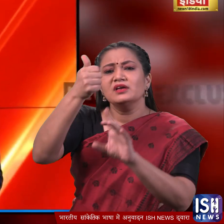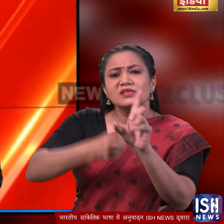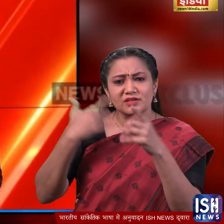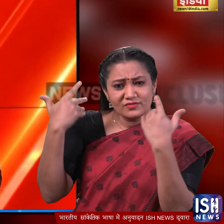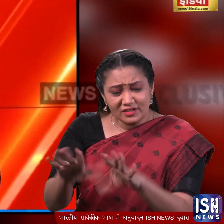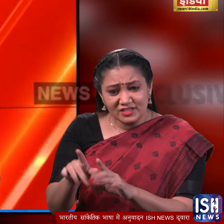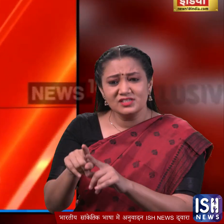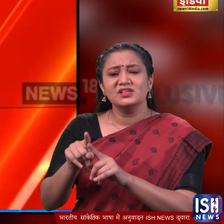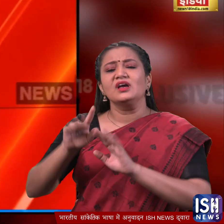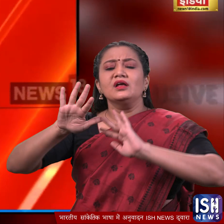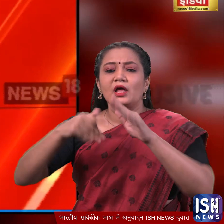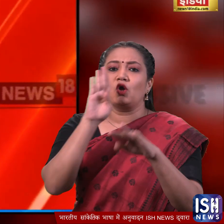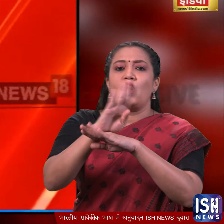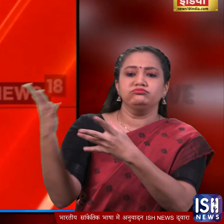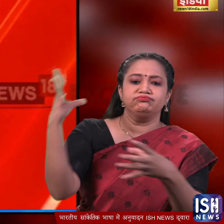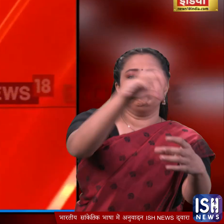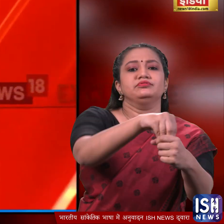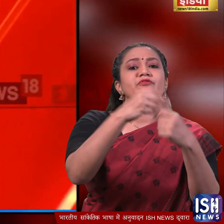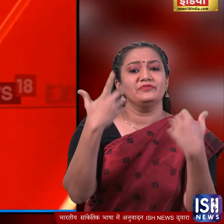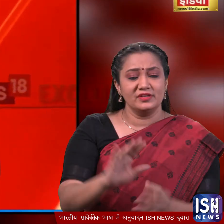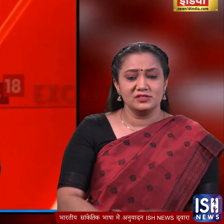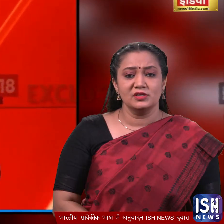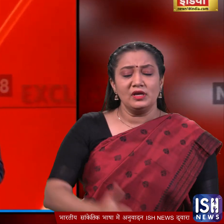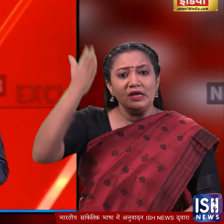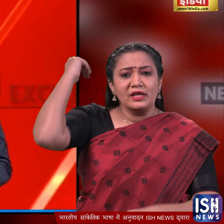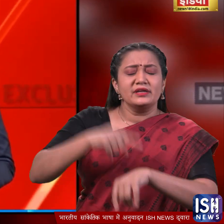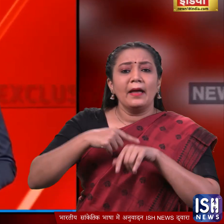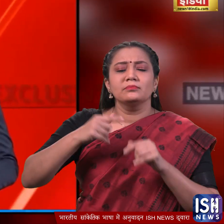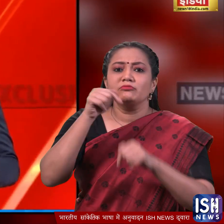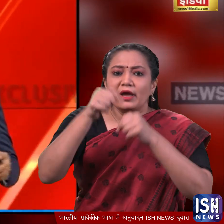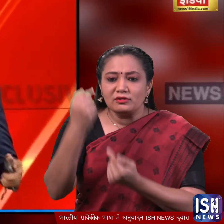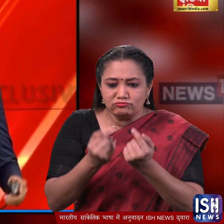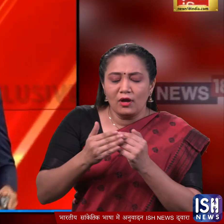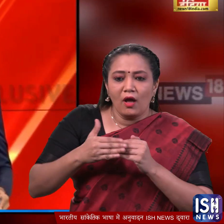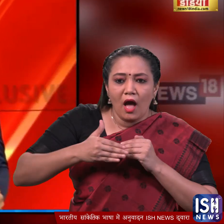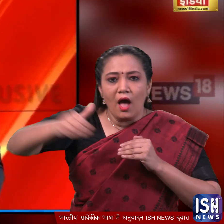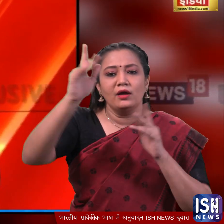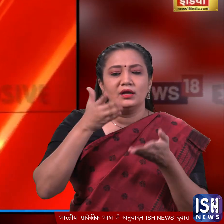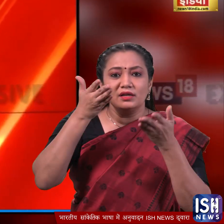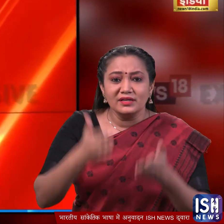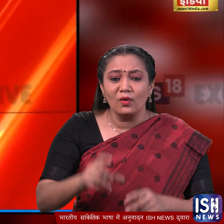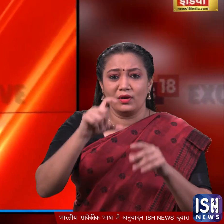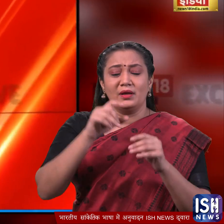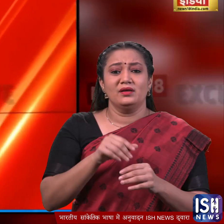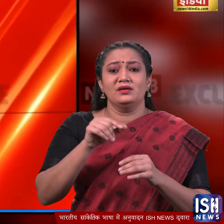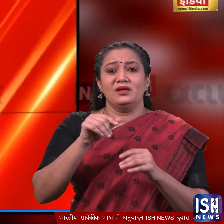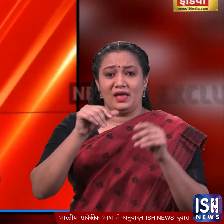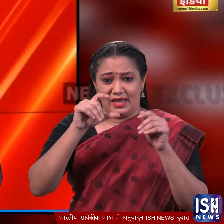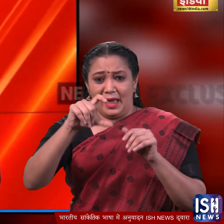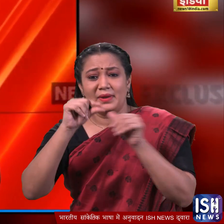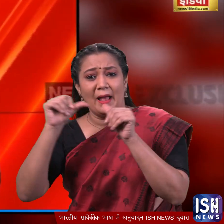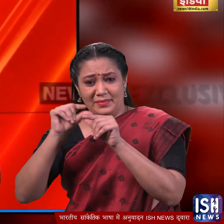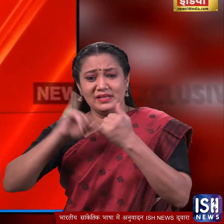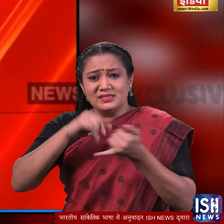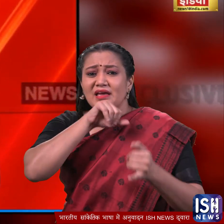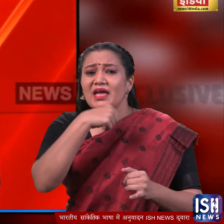और 6 साल बाद उन्होंने अपनी पार्टी का कांग्रेस में विलय कर दिया, क्योंकि तब उनके सामने लंबा राजनीतिक करियर पड़ा था। जबकि अब कैप्टन अमरिंदर सिंह 80 साल